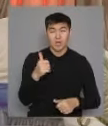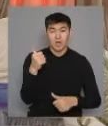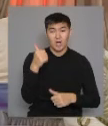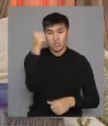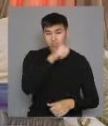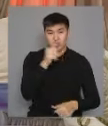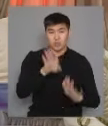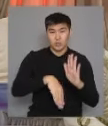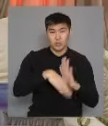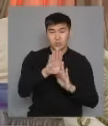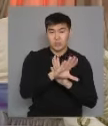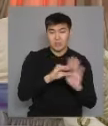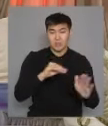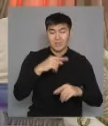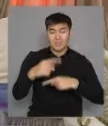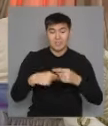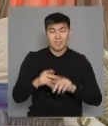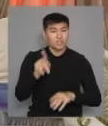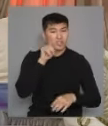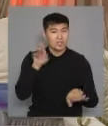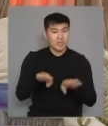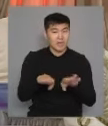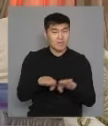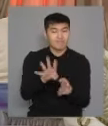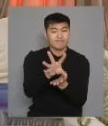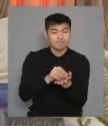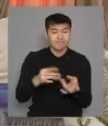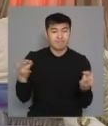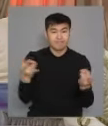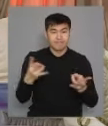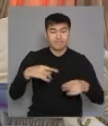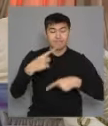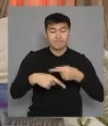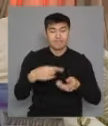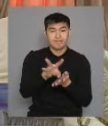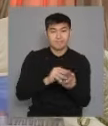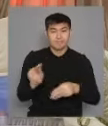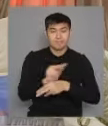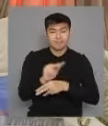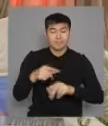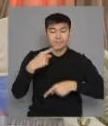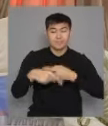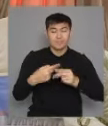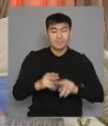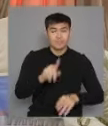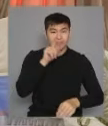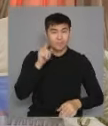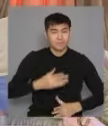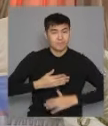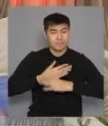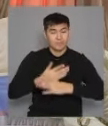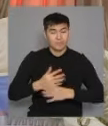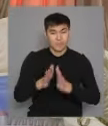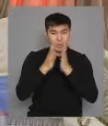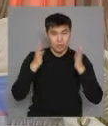үздіктерін анықтап, кейінгі жастарға өнеге беріп, кейінгі жастарға тәрбие беріп, кейінгі жастарға мотивация беретін